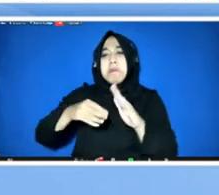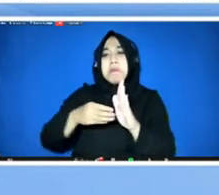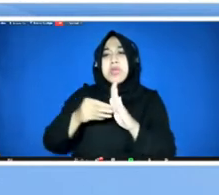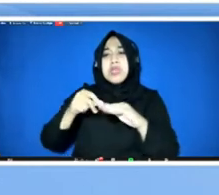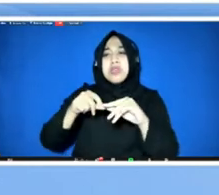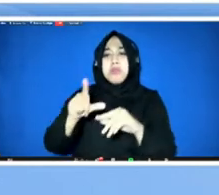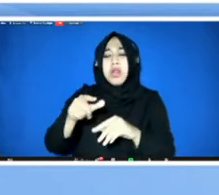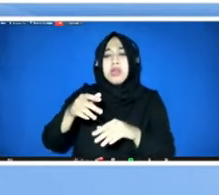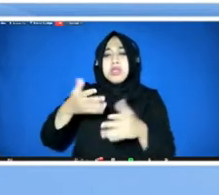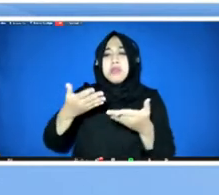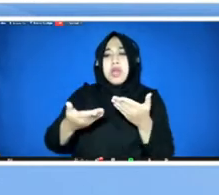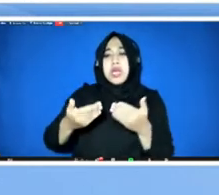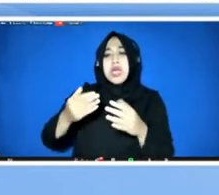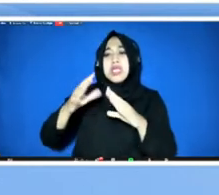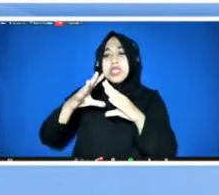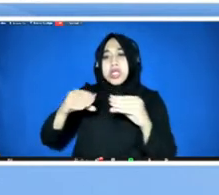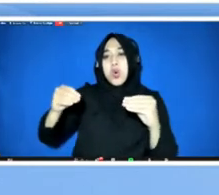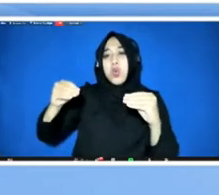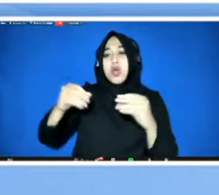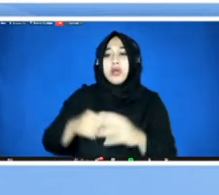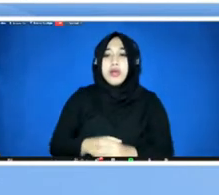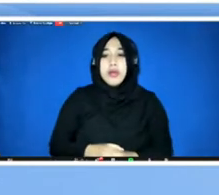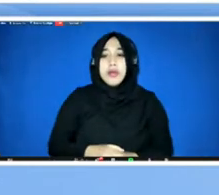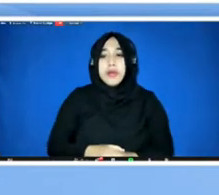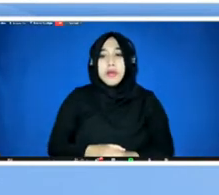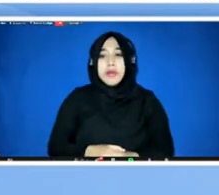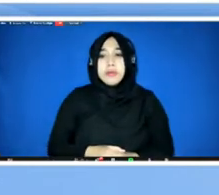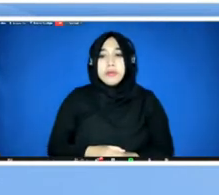daerah di Jawa. Next.